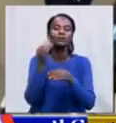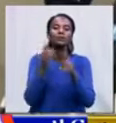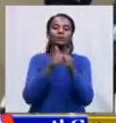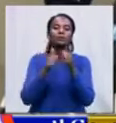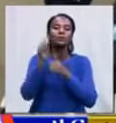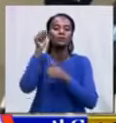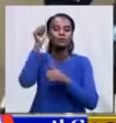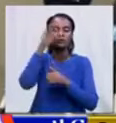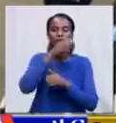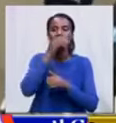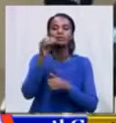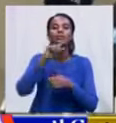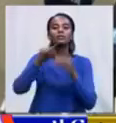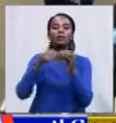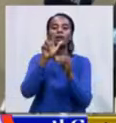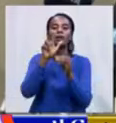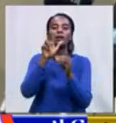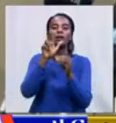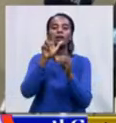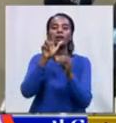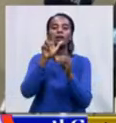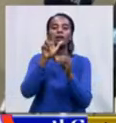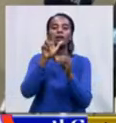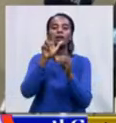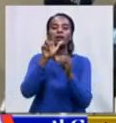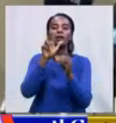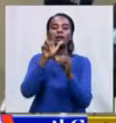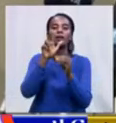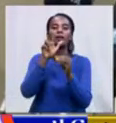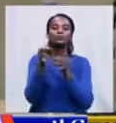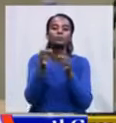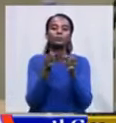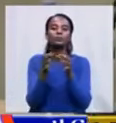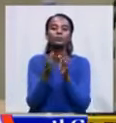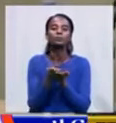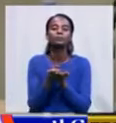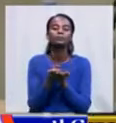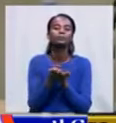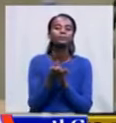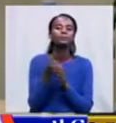ዑመር ድሬስ ስለ ረመዳንና ህጅራ አቆጣጠር ማስረድተዋል።